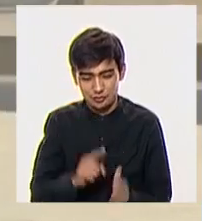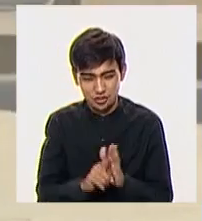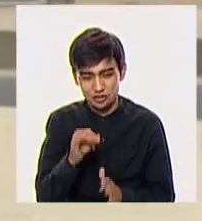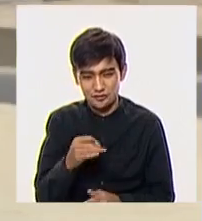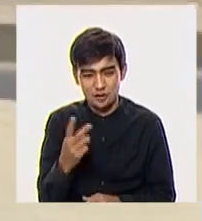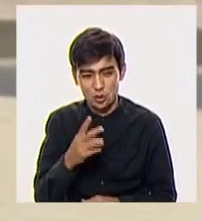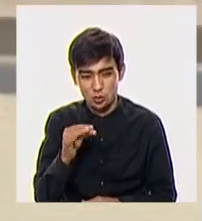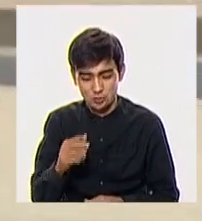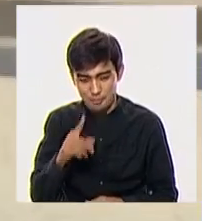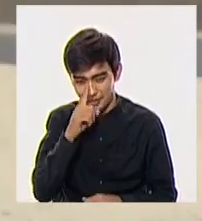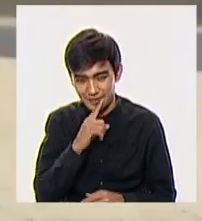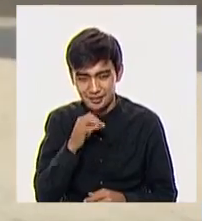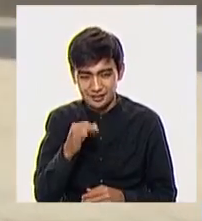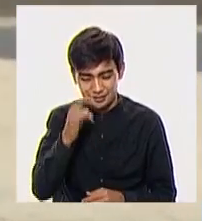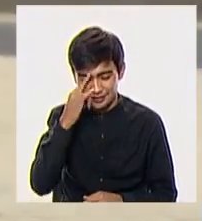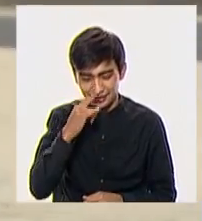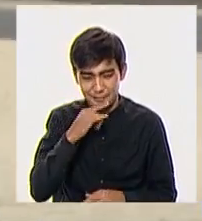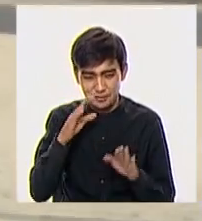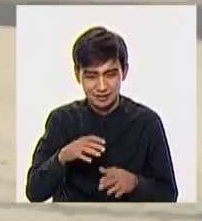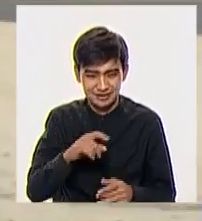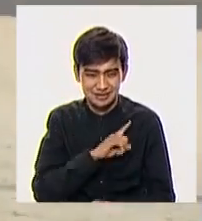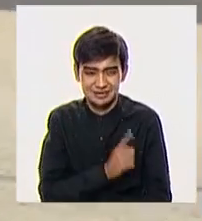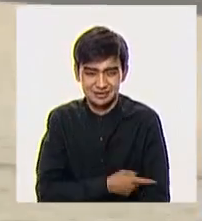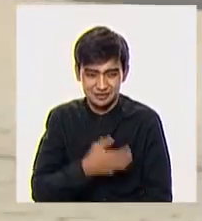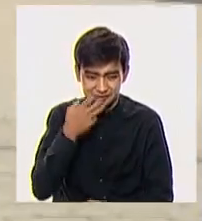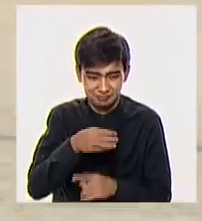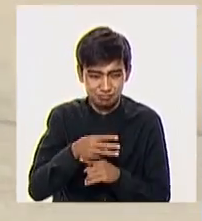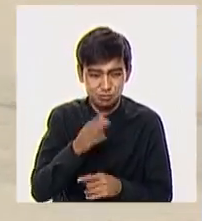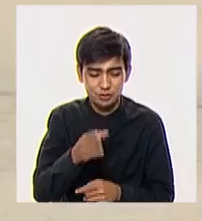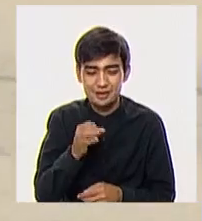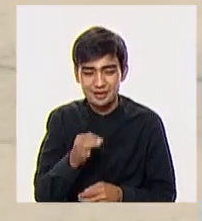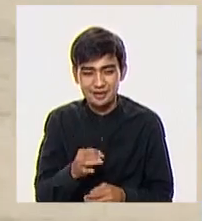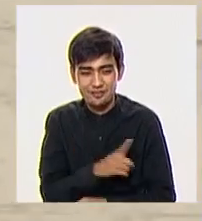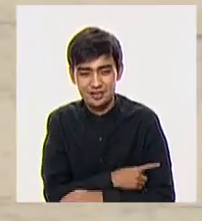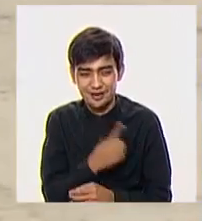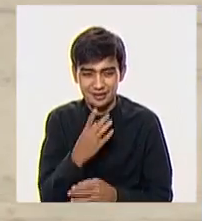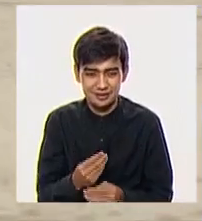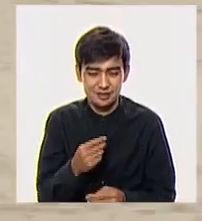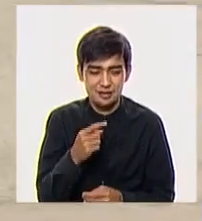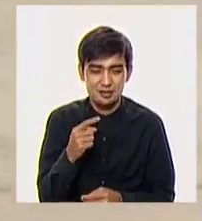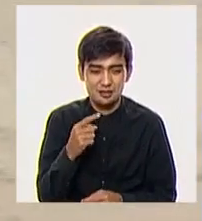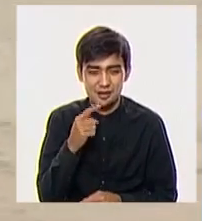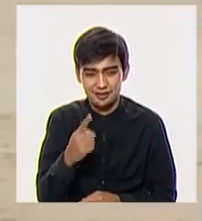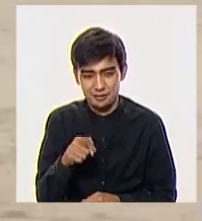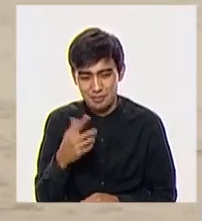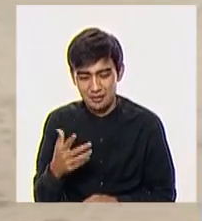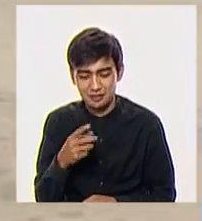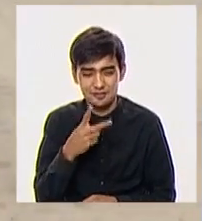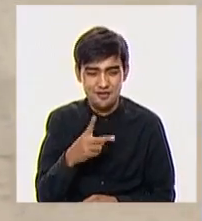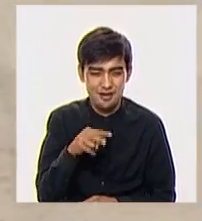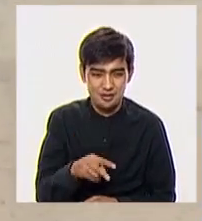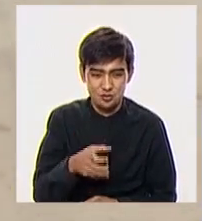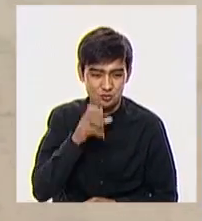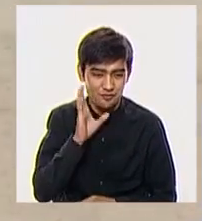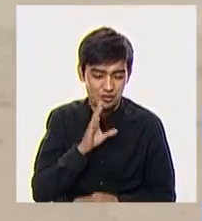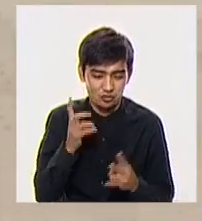шілде аралығында Қазақстанда қатты ыстық болатынын ескертеді. Осыған байланысты дәрігерлер күніне 1,5-2 литр су ішуге, дене қозғалысын